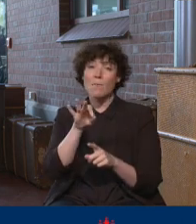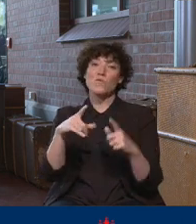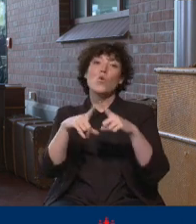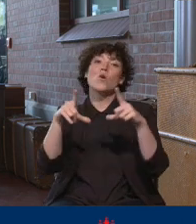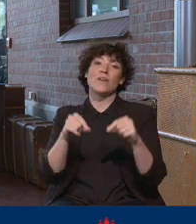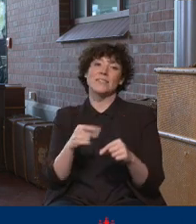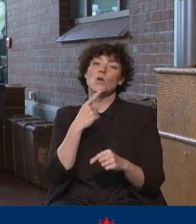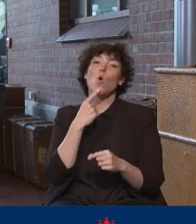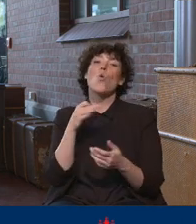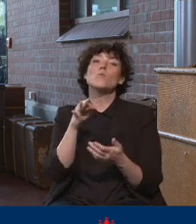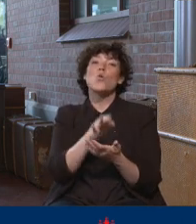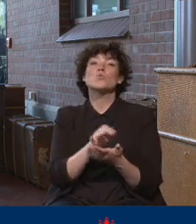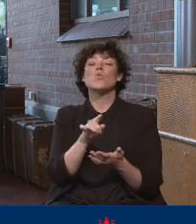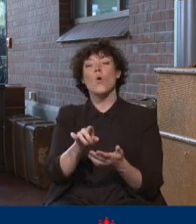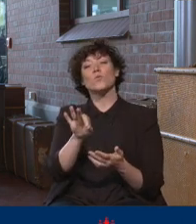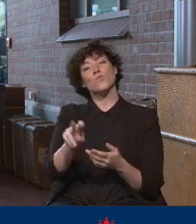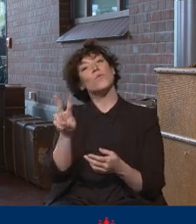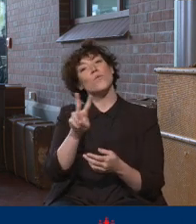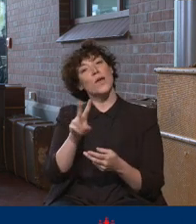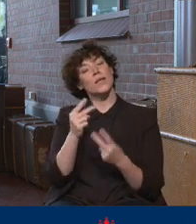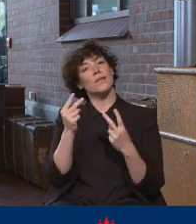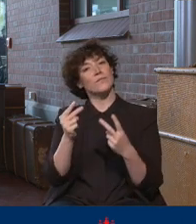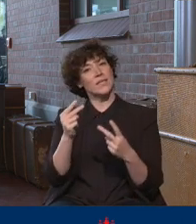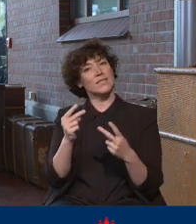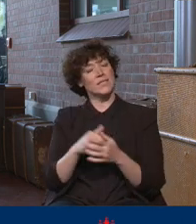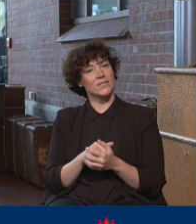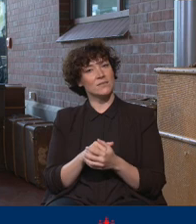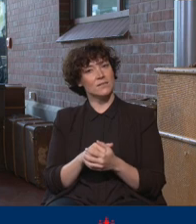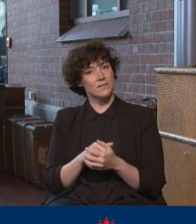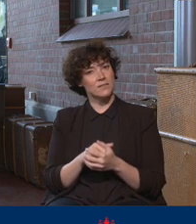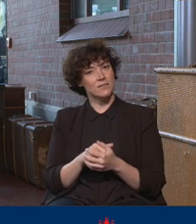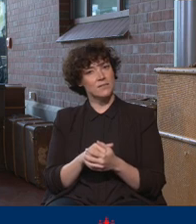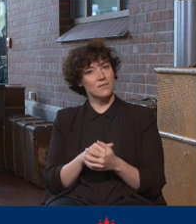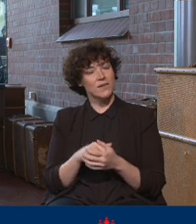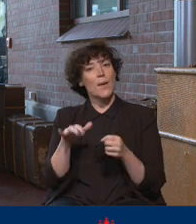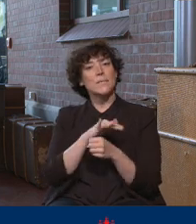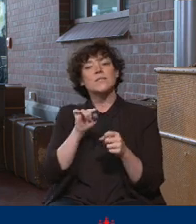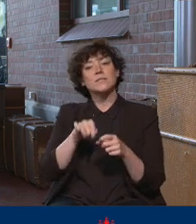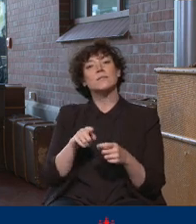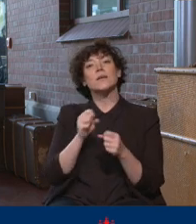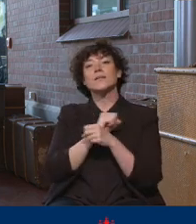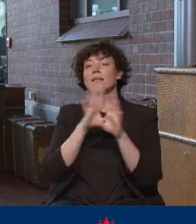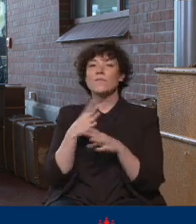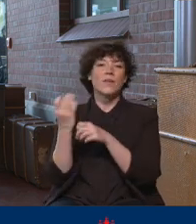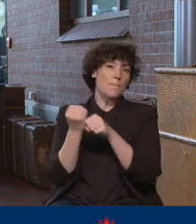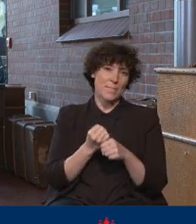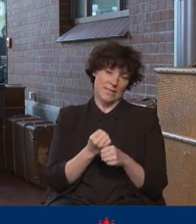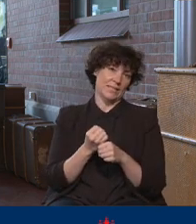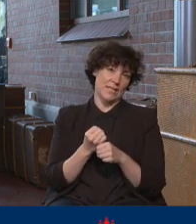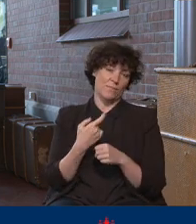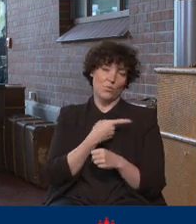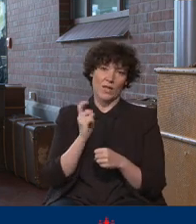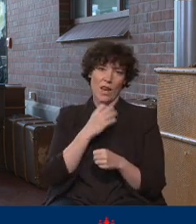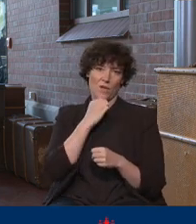ordner für den wunsch stadtteil vettel wichtig sind wir nehmen das als bezirk genauso wie die gswb weg natürlich mit und das sind herausforderungen